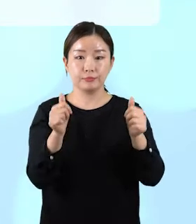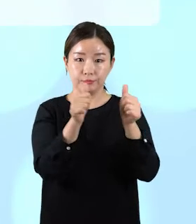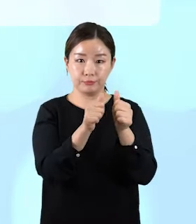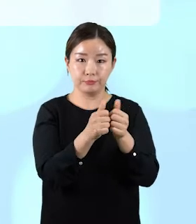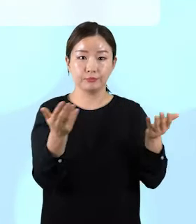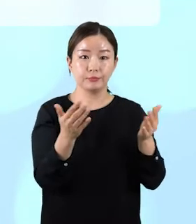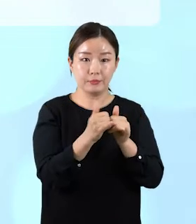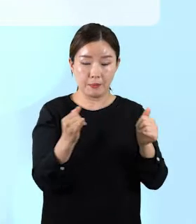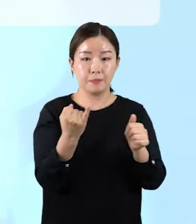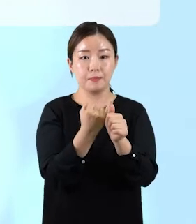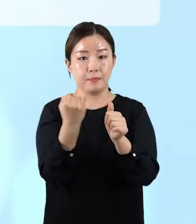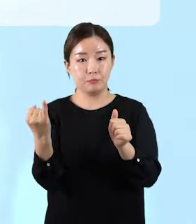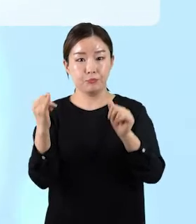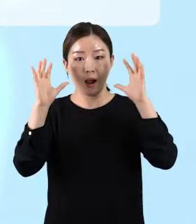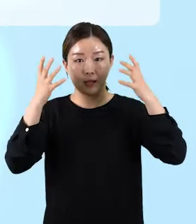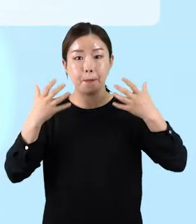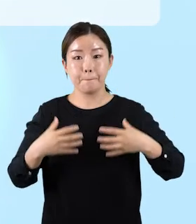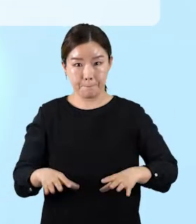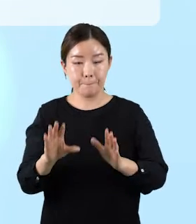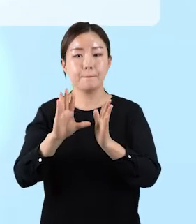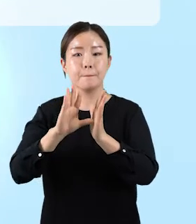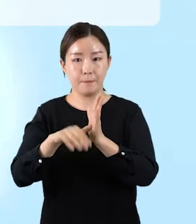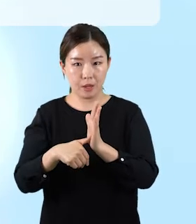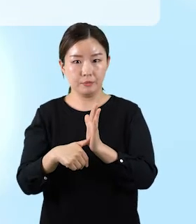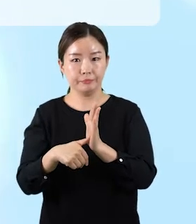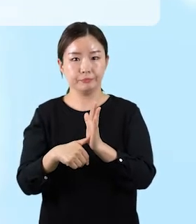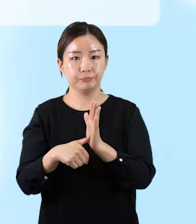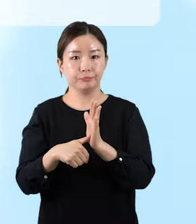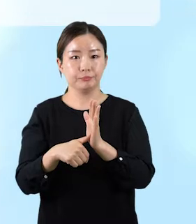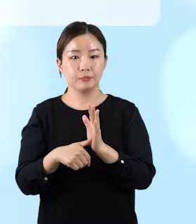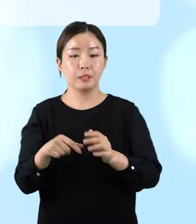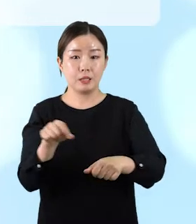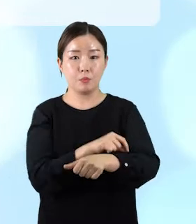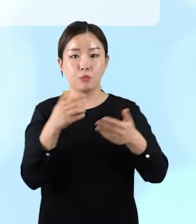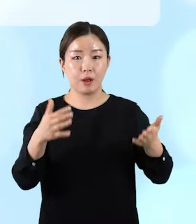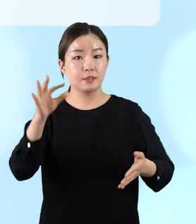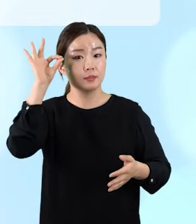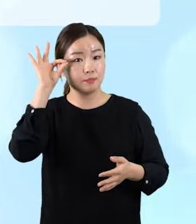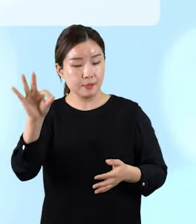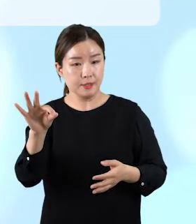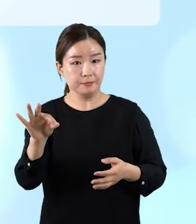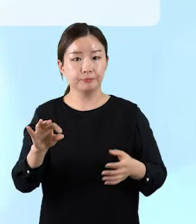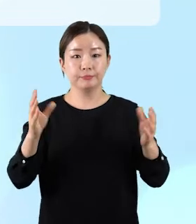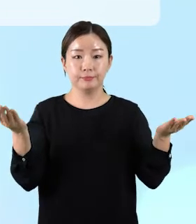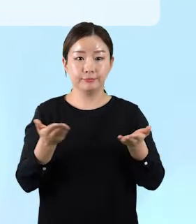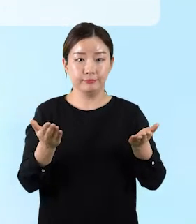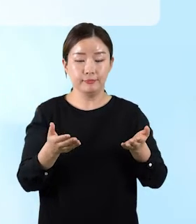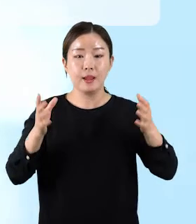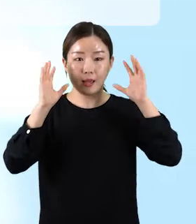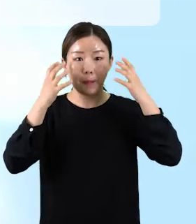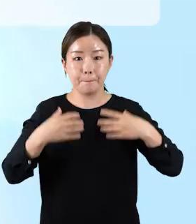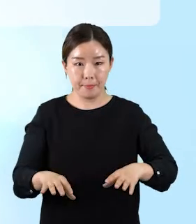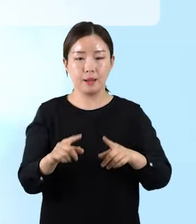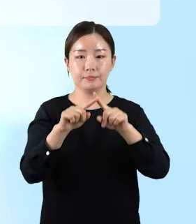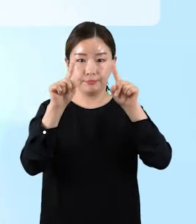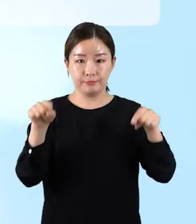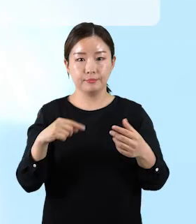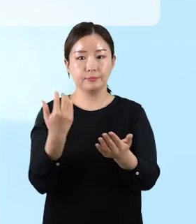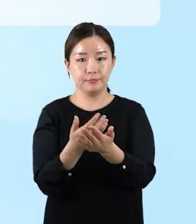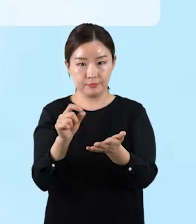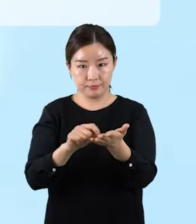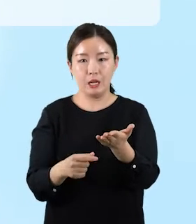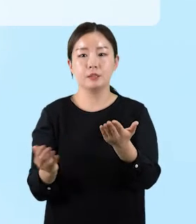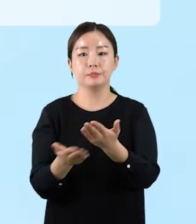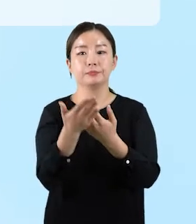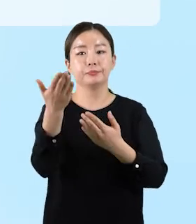남성 근로자의 경우 배우자가 아이를 낳았을 때 특별휴가는 10일이며 직장에 출생증명서를 제출해야